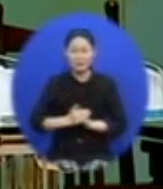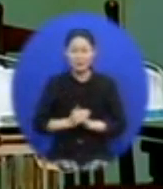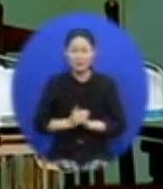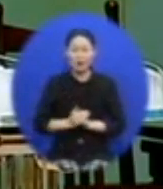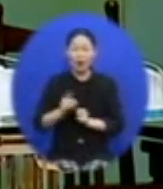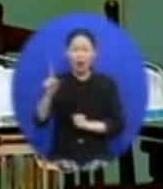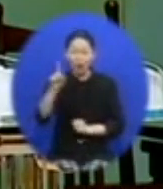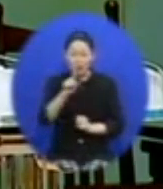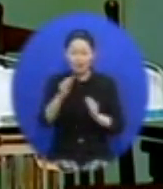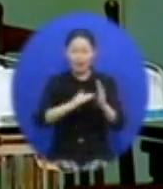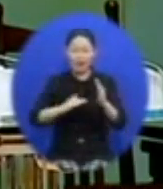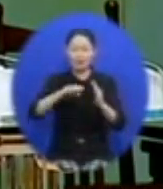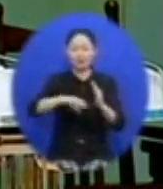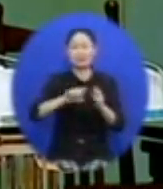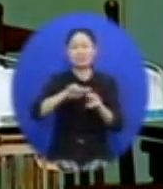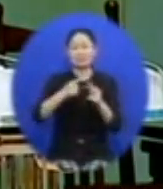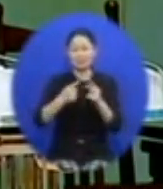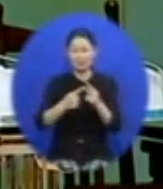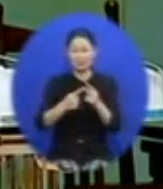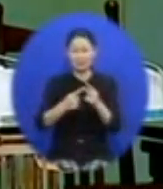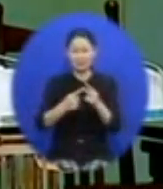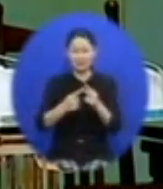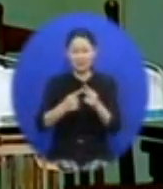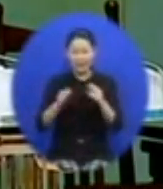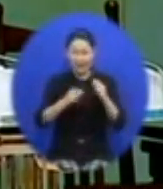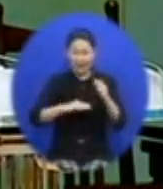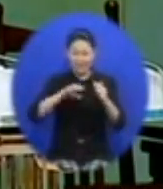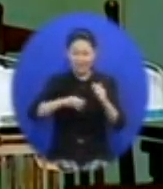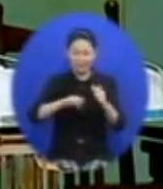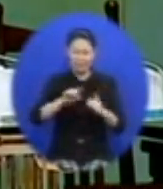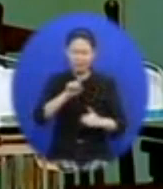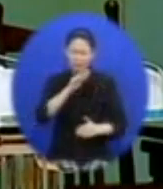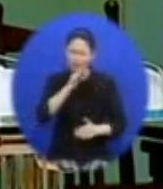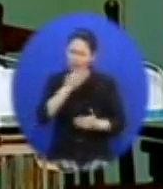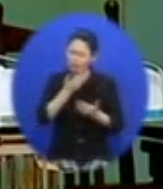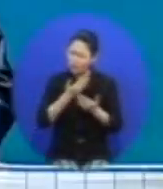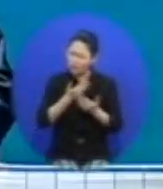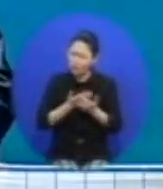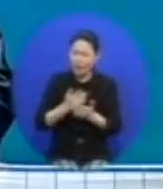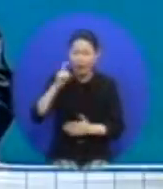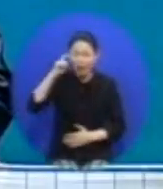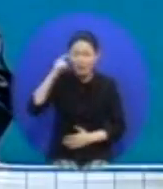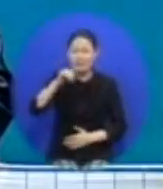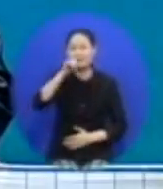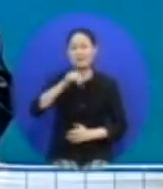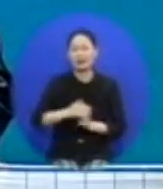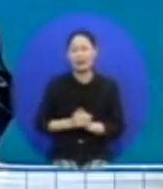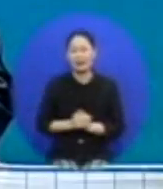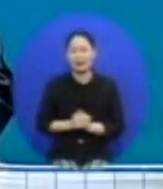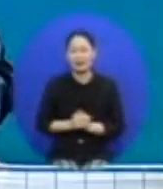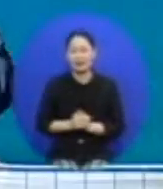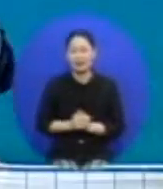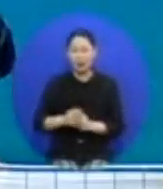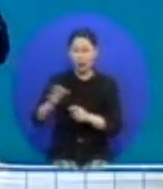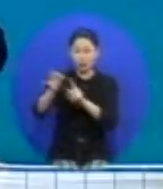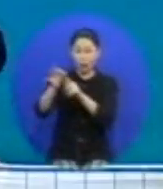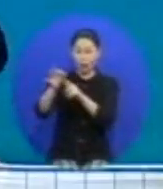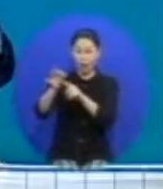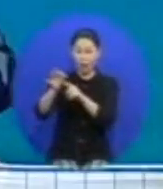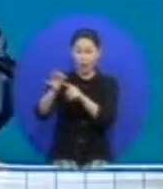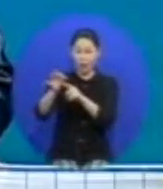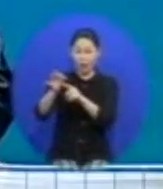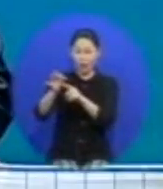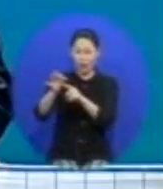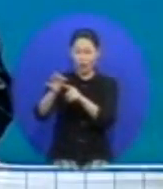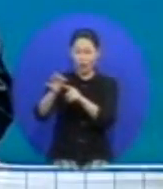어느 가정의 나 그 가정에서 제일 귀하게 여기는 것이 있어요 돈을 제일 규약이